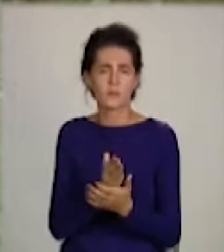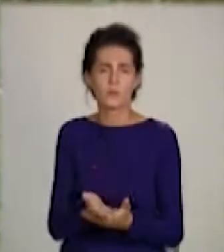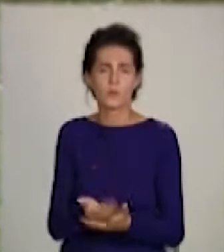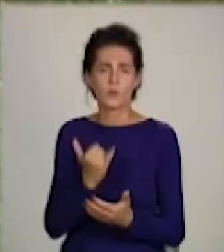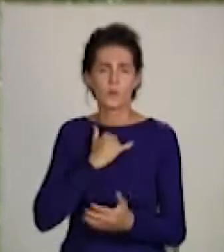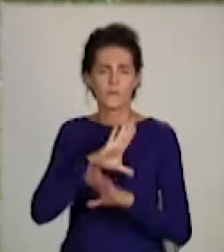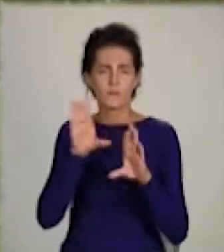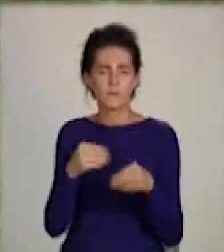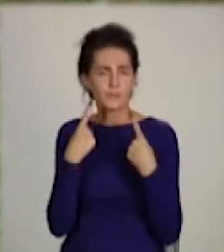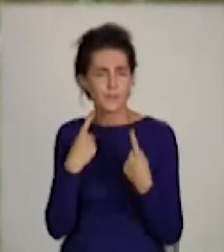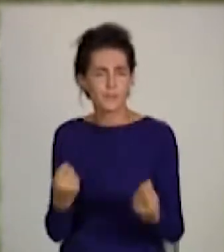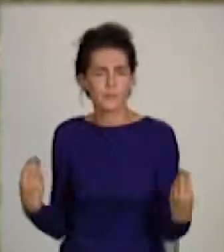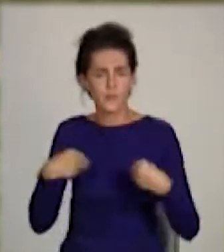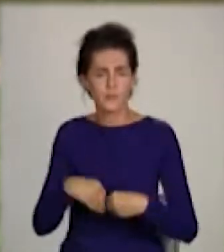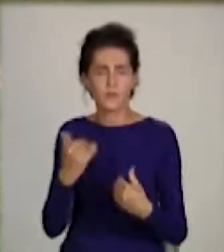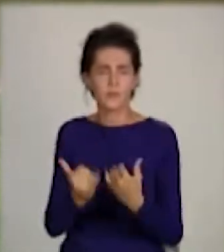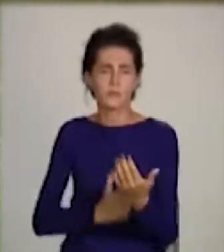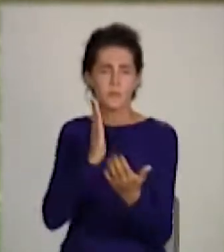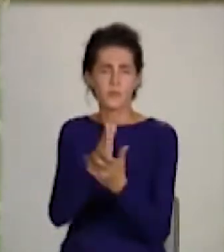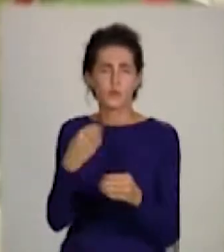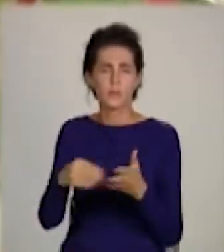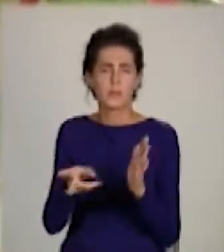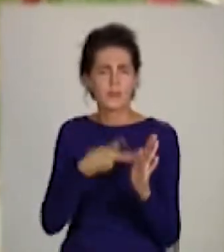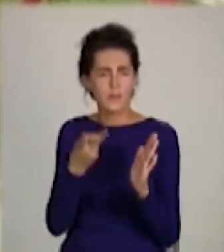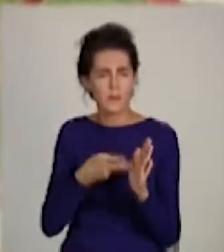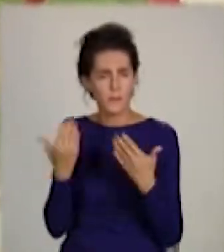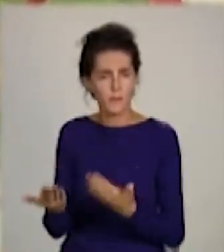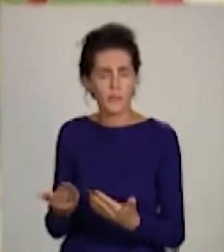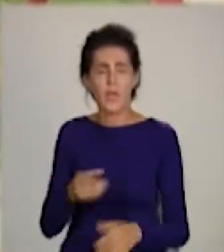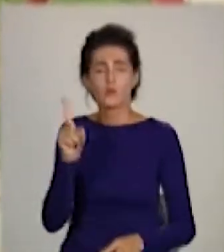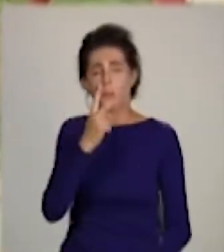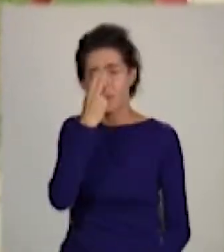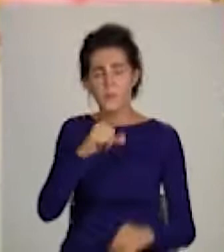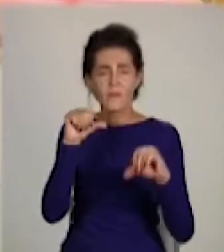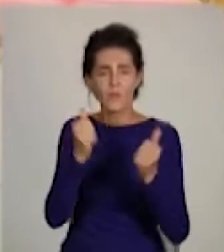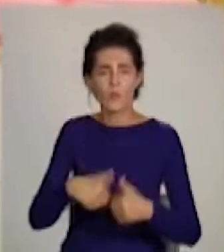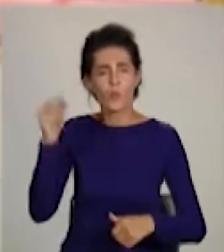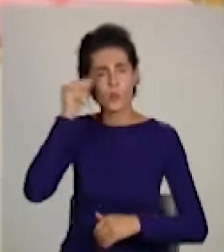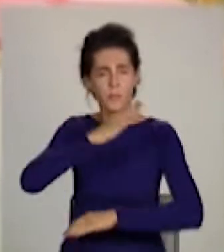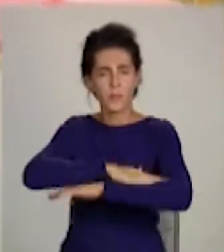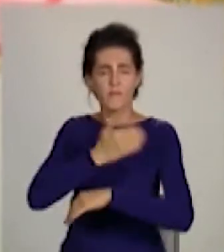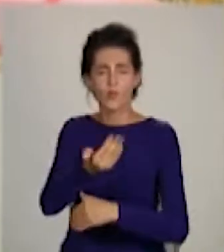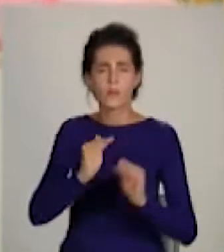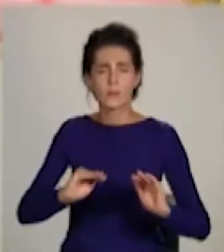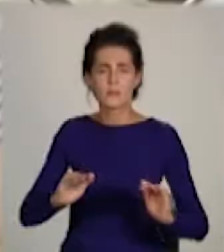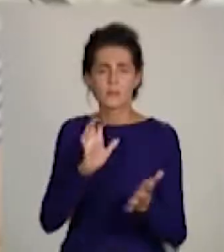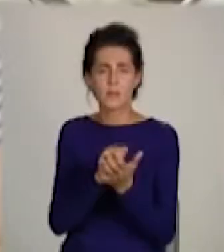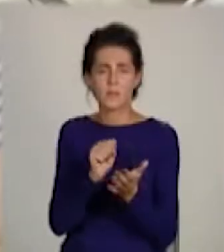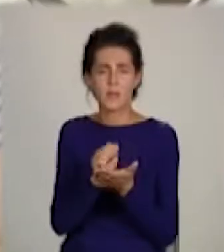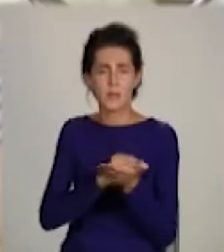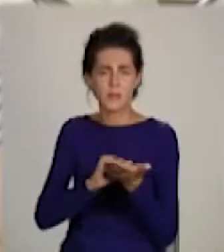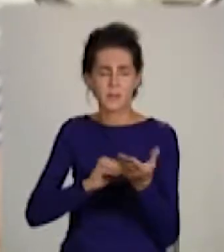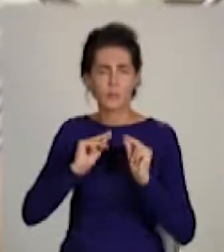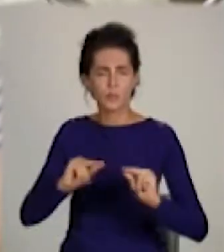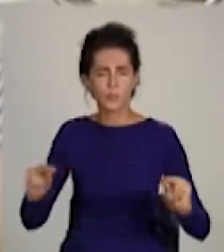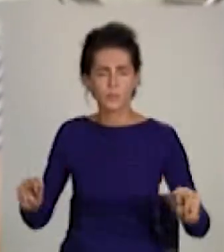діловий стиль. От зараз направляємося за тетрадками. Аби швидше звикнути до уроків, діти пана Ігоря займаються з репетитором.